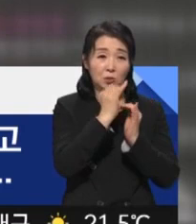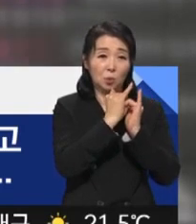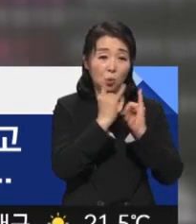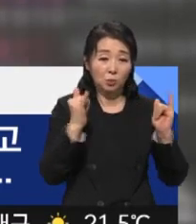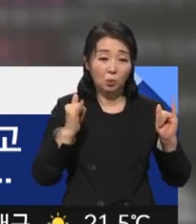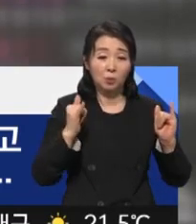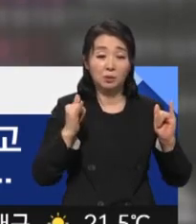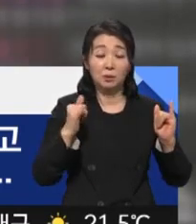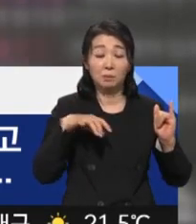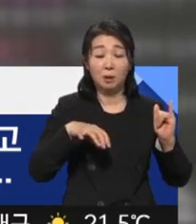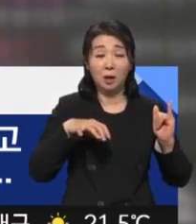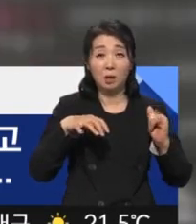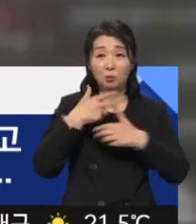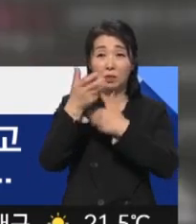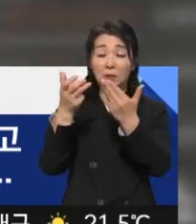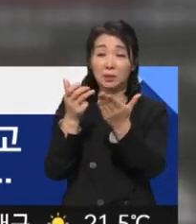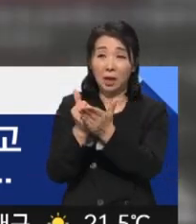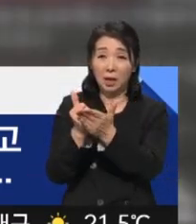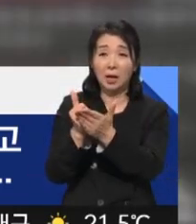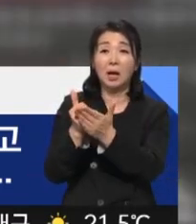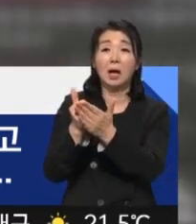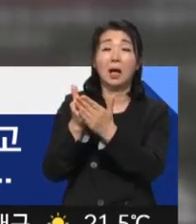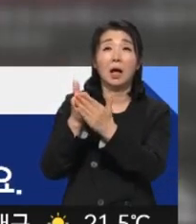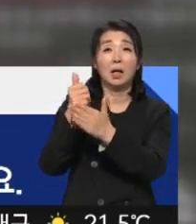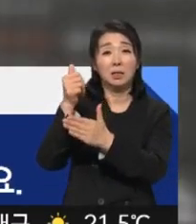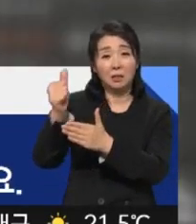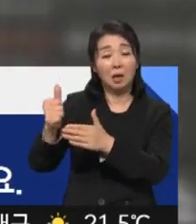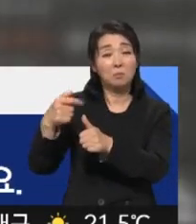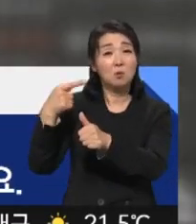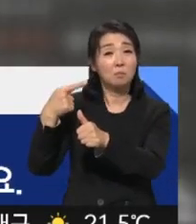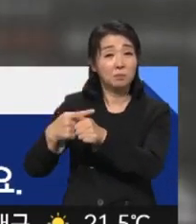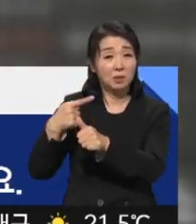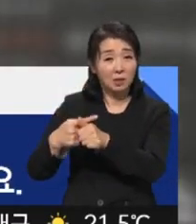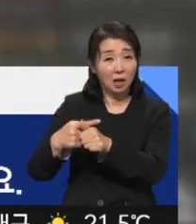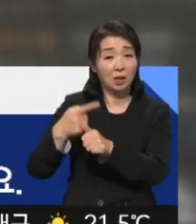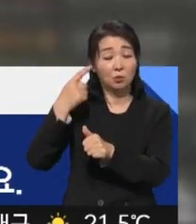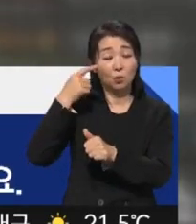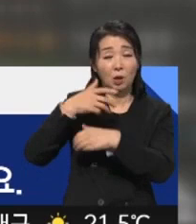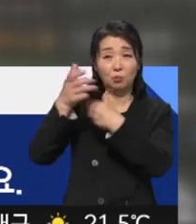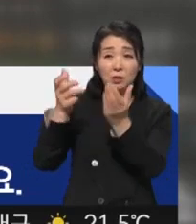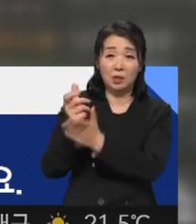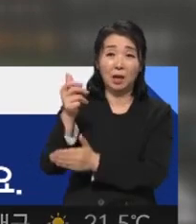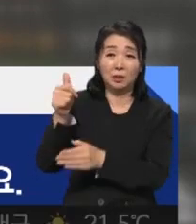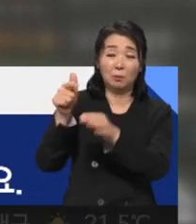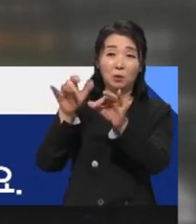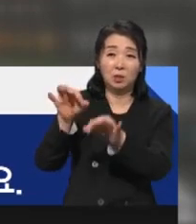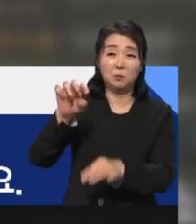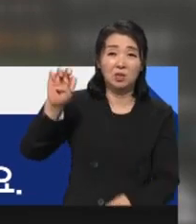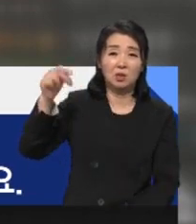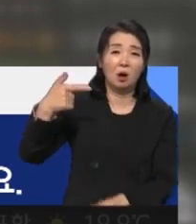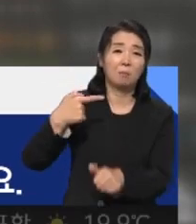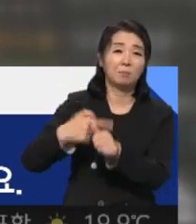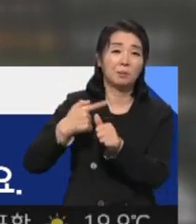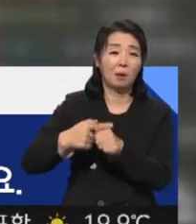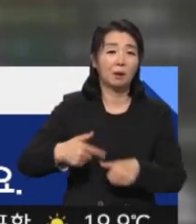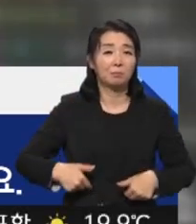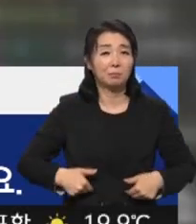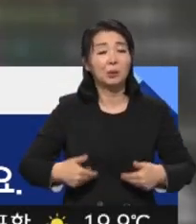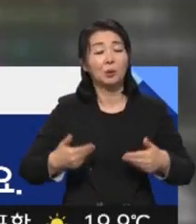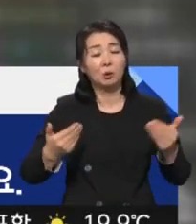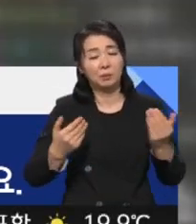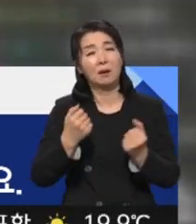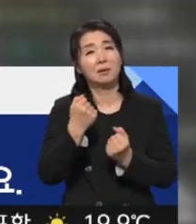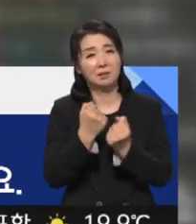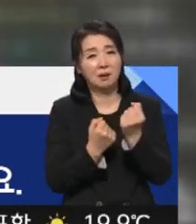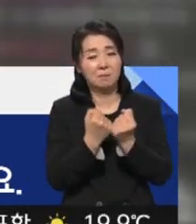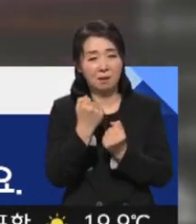우리 당대표를 비난하니 굳이 우리 당대표를 비판할 필요가 없다. 이렇게 이제